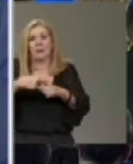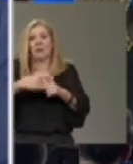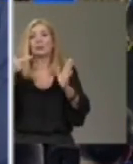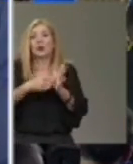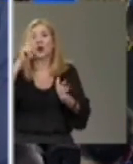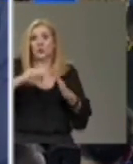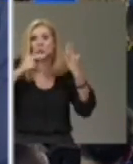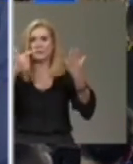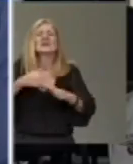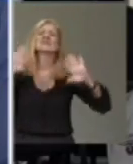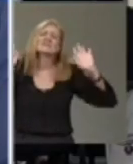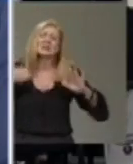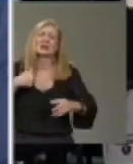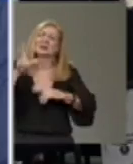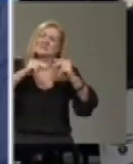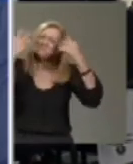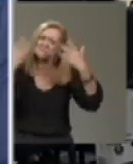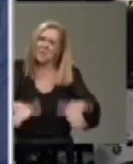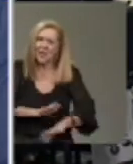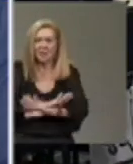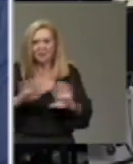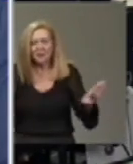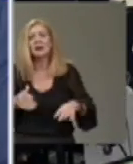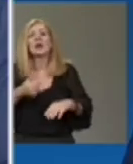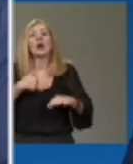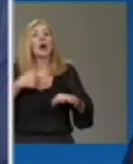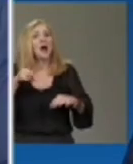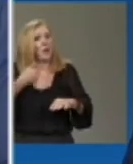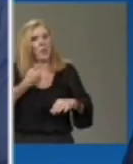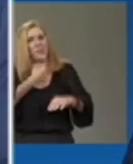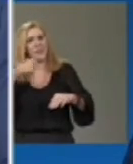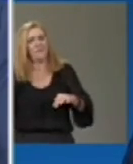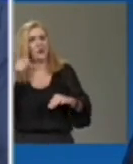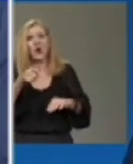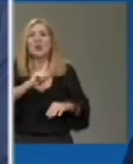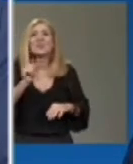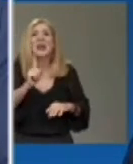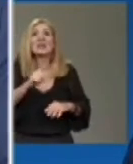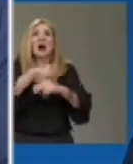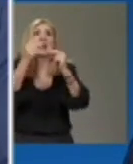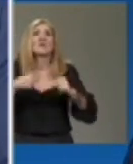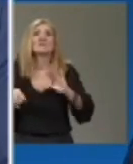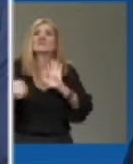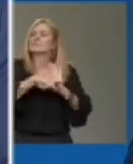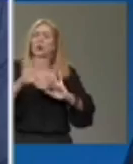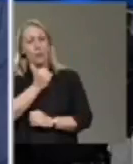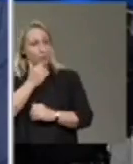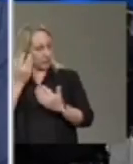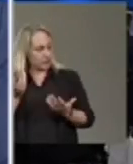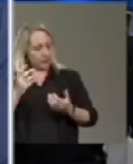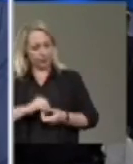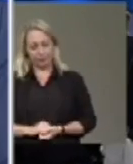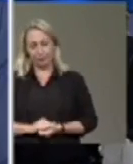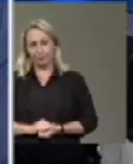συγκροτήματα επίσης έχουμε νηπιαγωγεία ακόμα σε ενοικιαζόμενους χώρους μεςα σε πολυκατοικίες χωρίς αυλές ή με